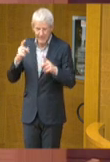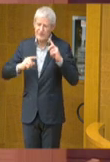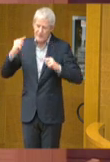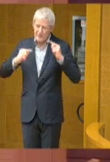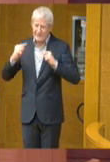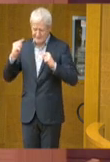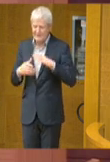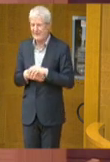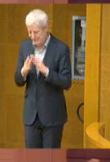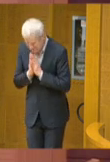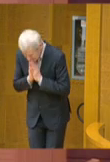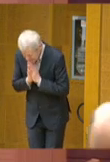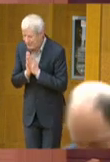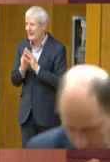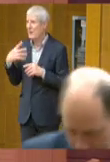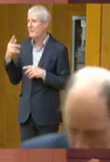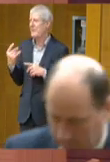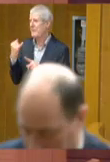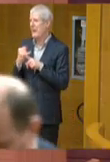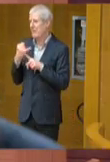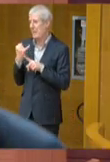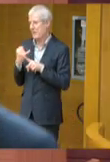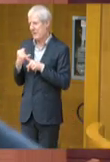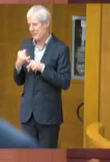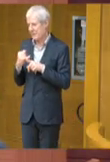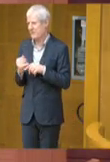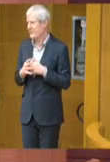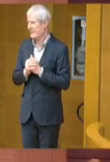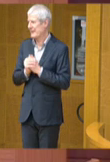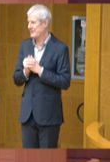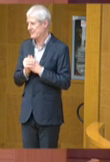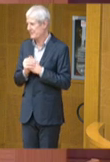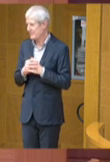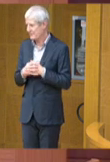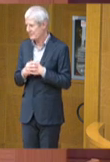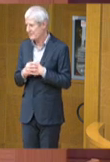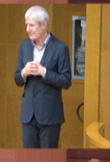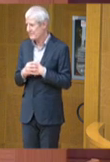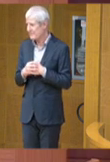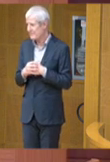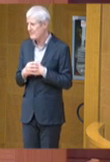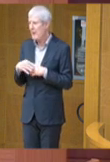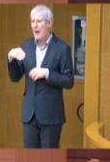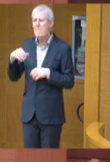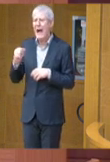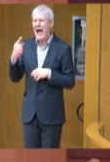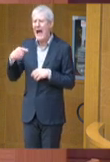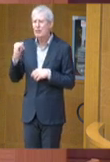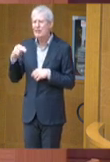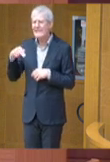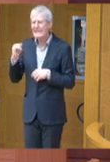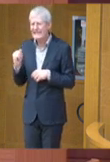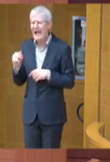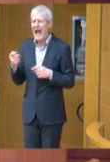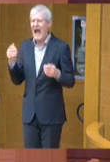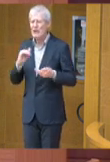facile l'ascolto e quindi l'interpretariato. Grazie. Allora, dicevo, la parola adesso a Davide Magini dell'Associazione